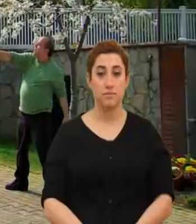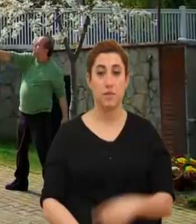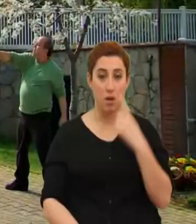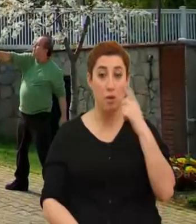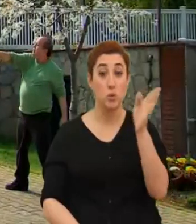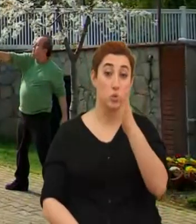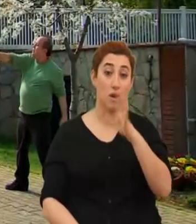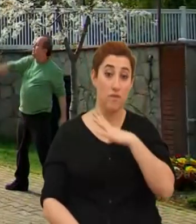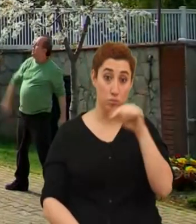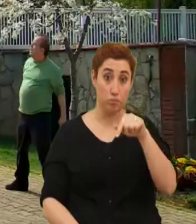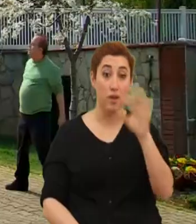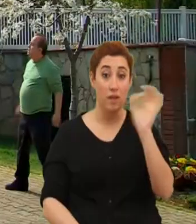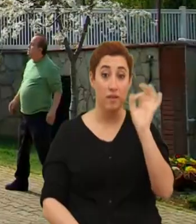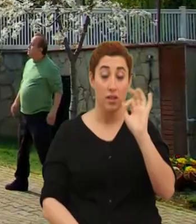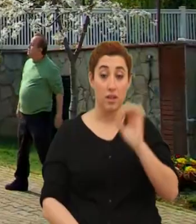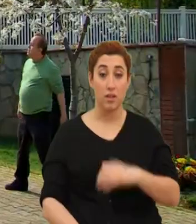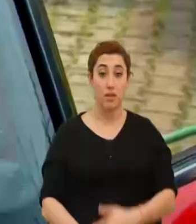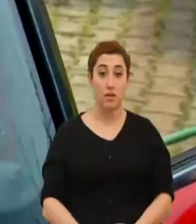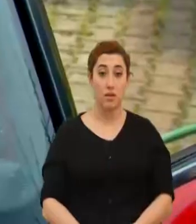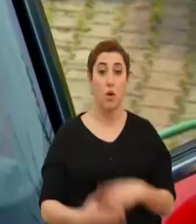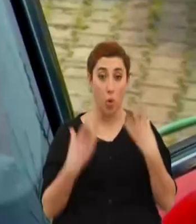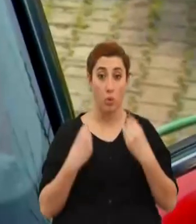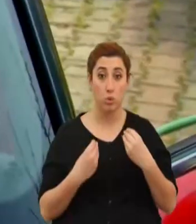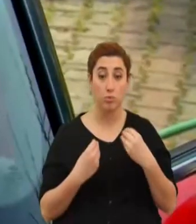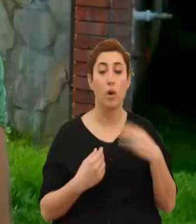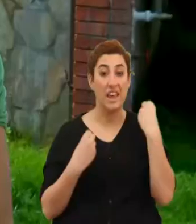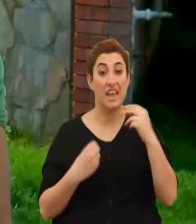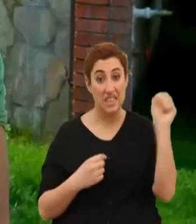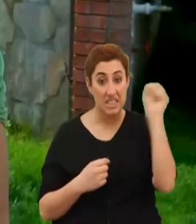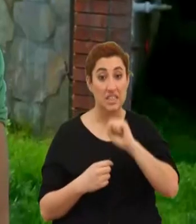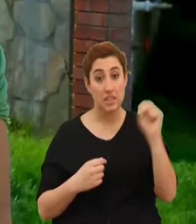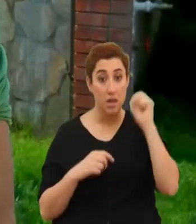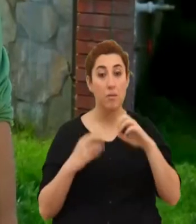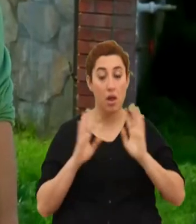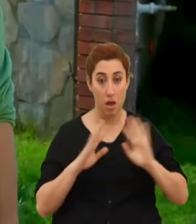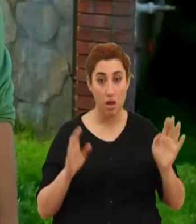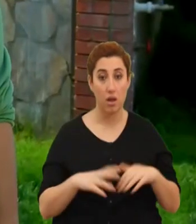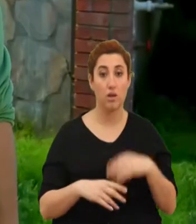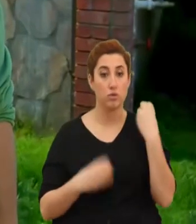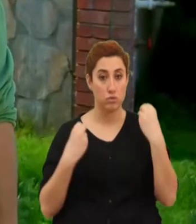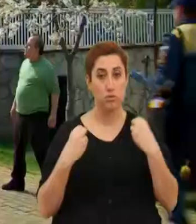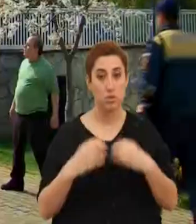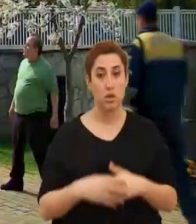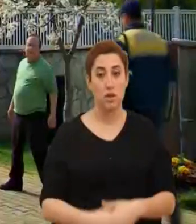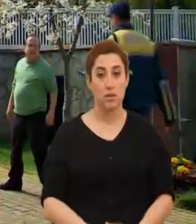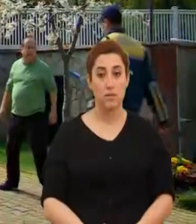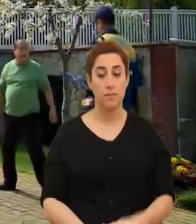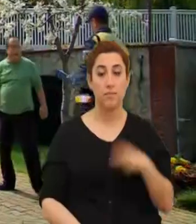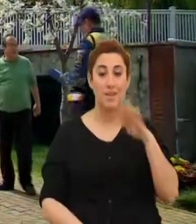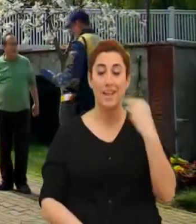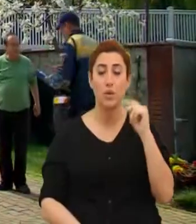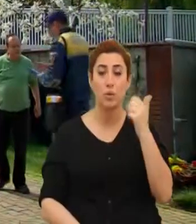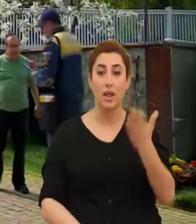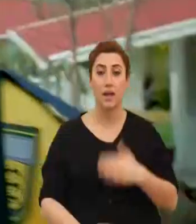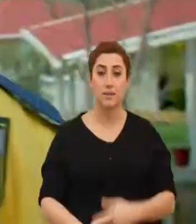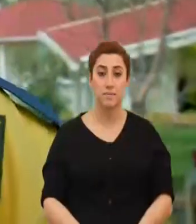Abi şu tarafta var. Burada mı? Ha. Cam siliyor. Oldu mu? İyice, iyice. He. Güzel. Altta da iyi